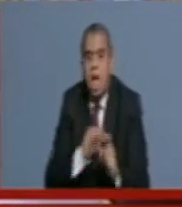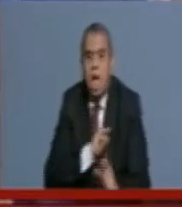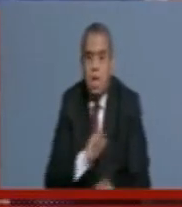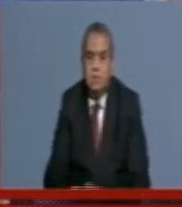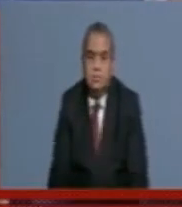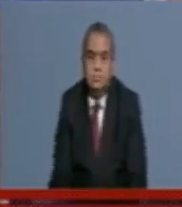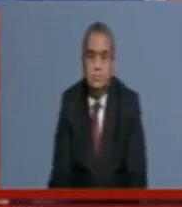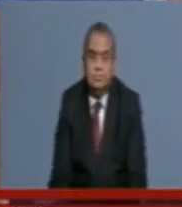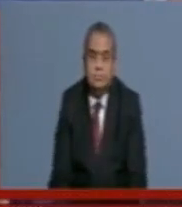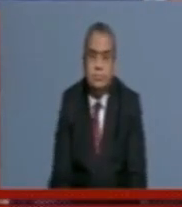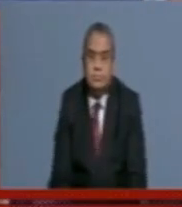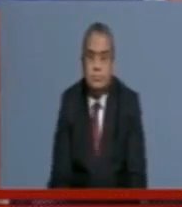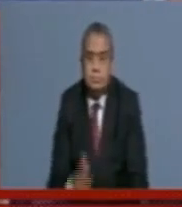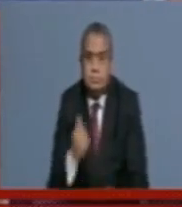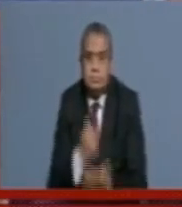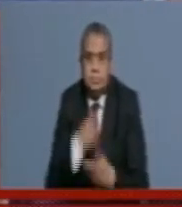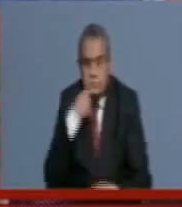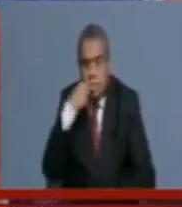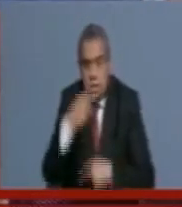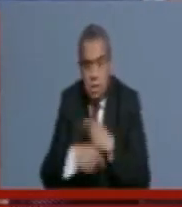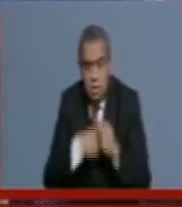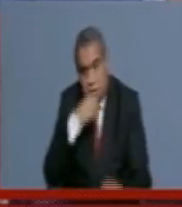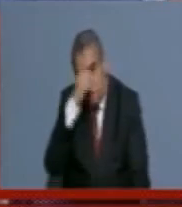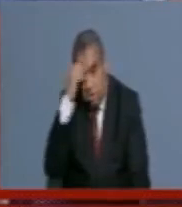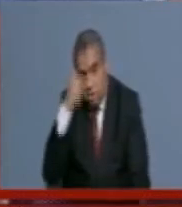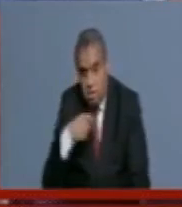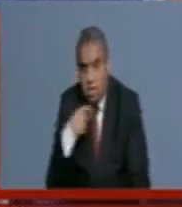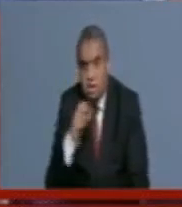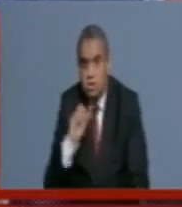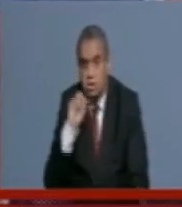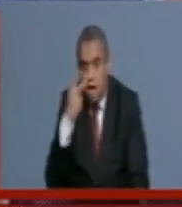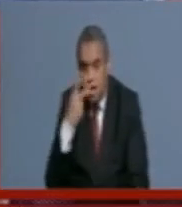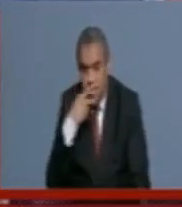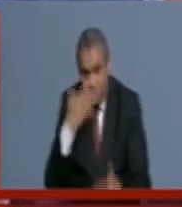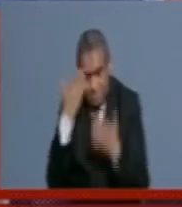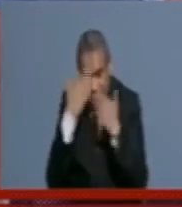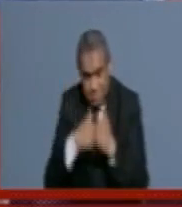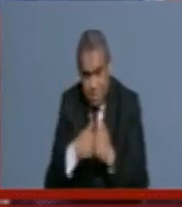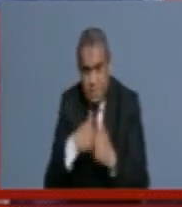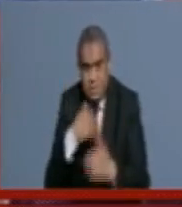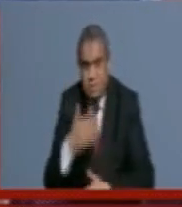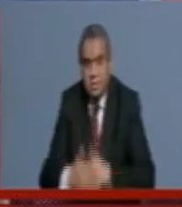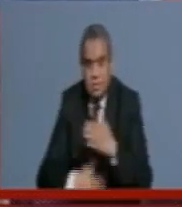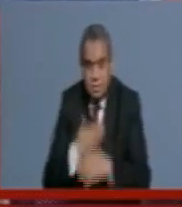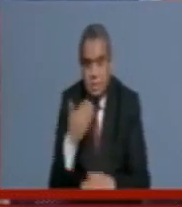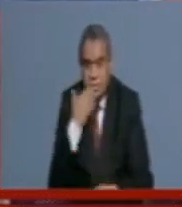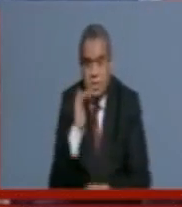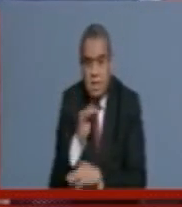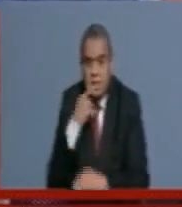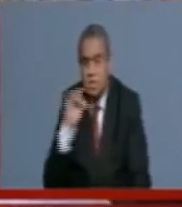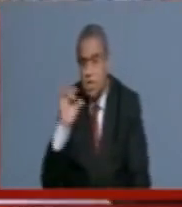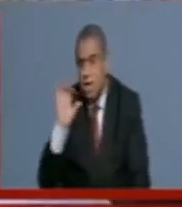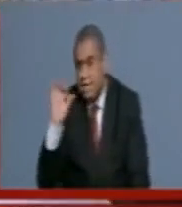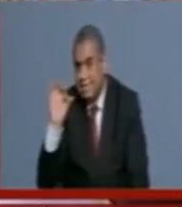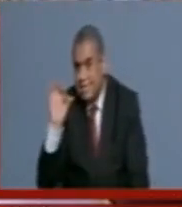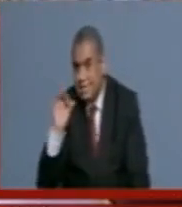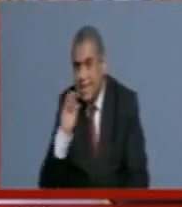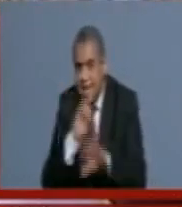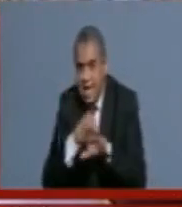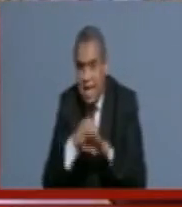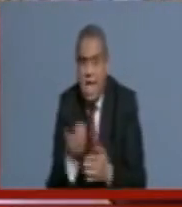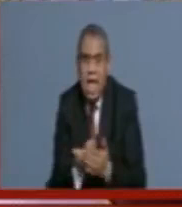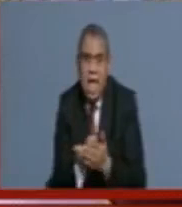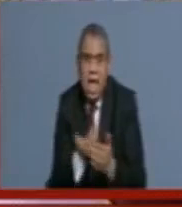فطب وايه اللي ما يمنع ان احنا بدل ما نبدأ في شهر 12 ممكن نخليها ندعو في شهر 9، وابقى انا